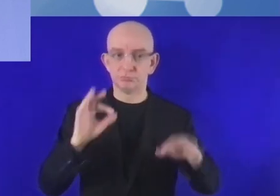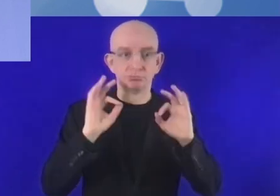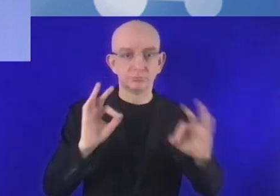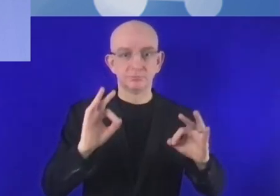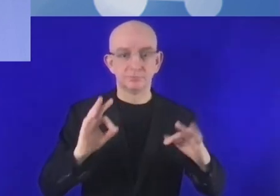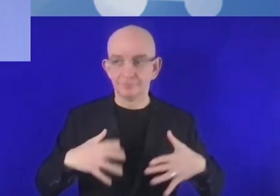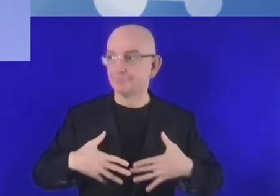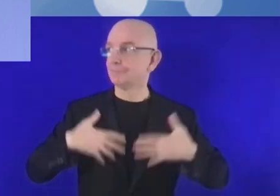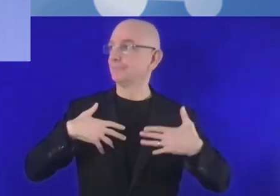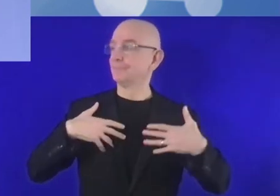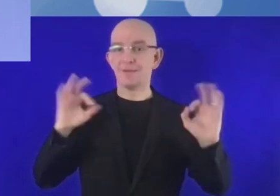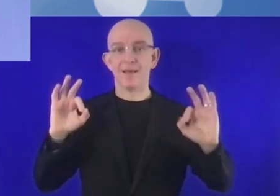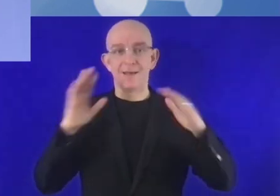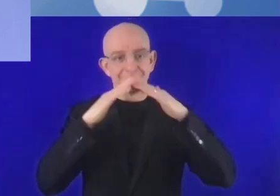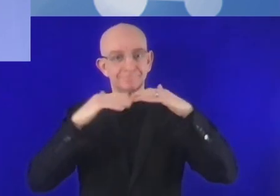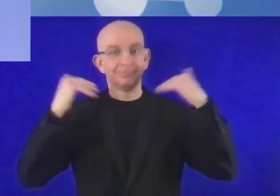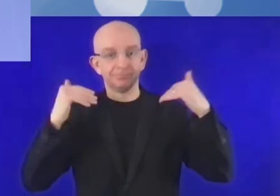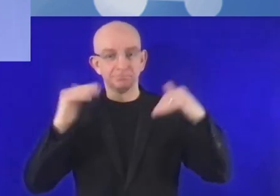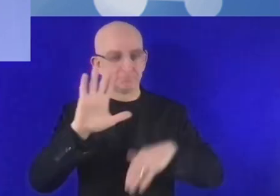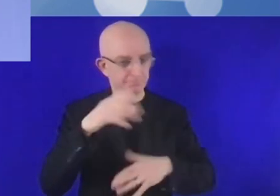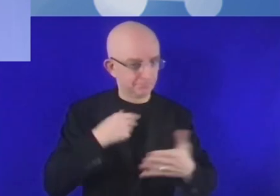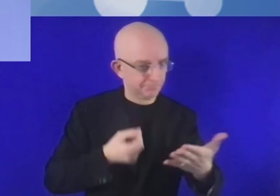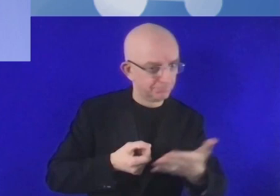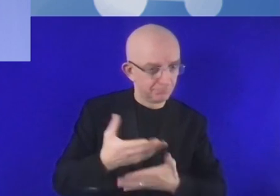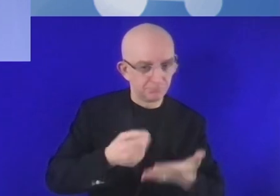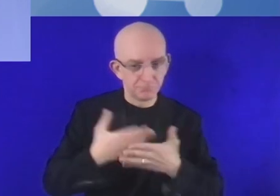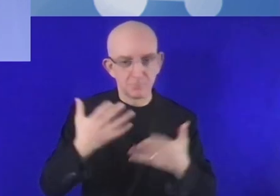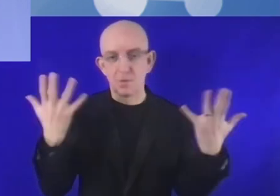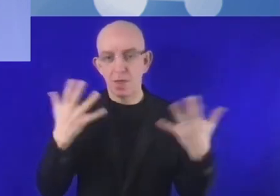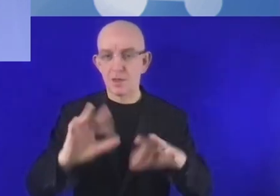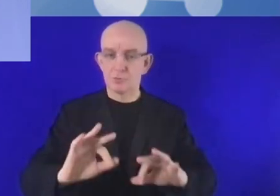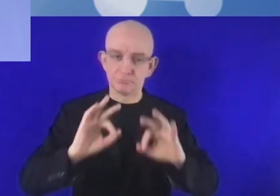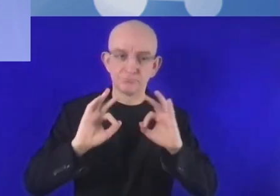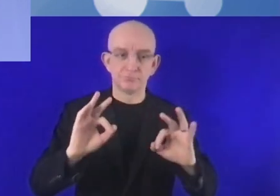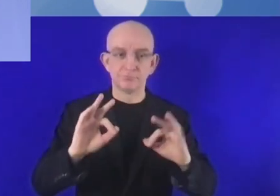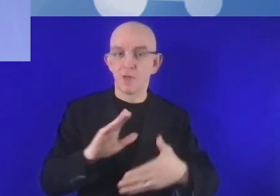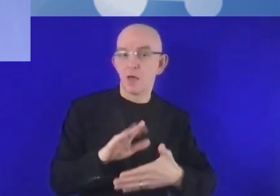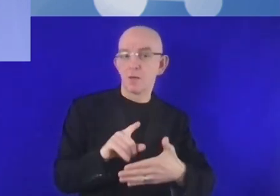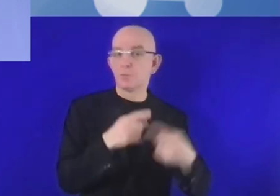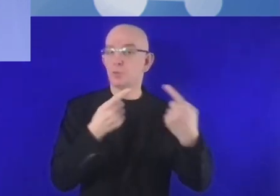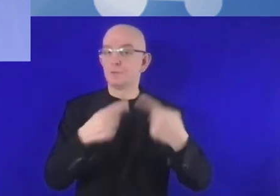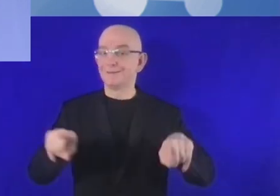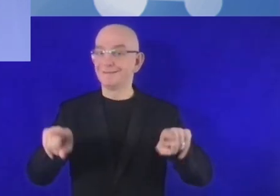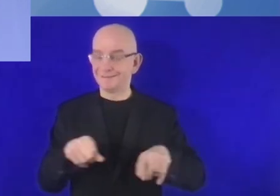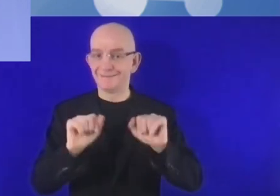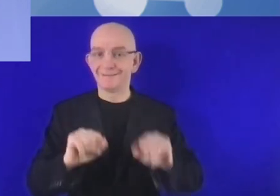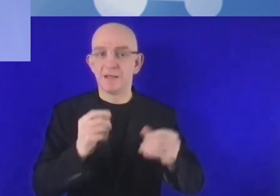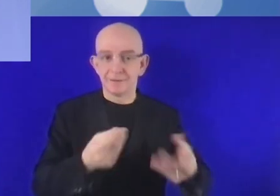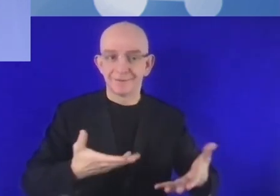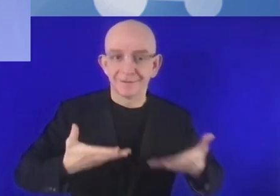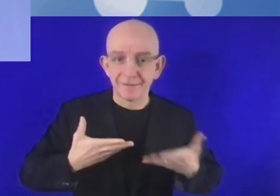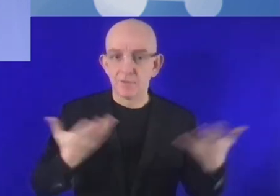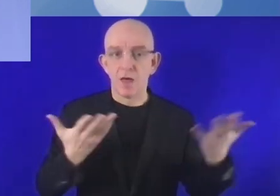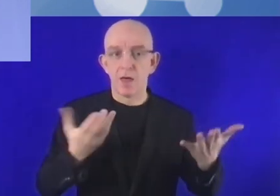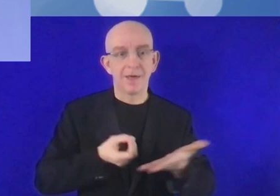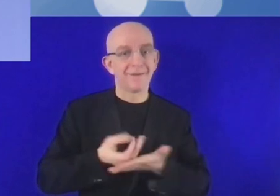wysokiej jakości muzyka? Jest to muzyka, która dostarcza naszemu organizmowi odcienie, ma przesłanie